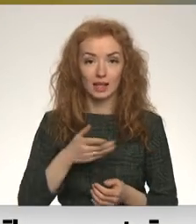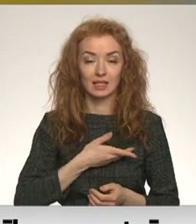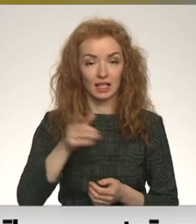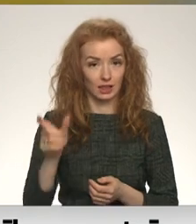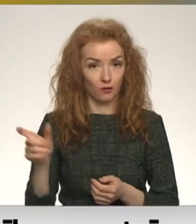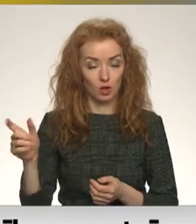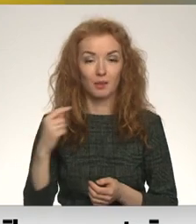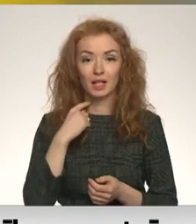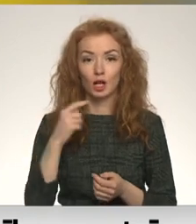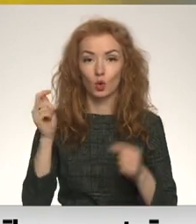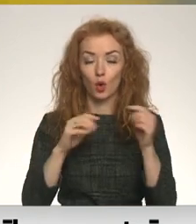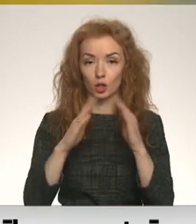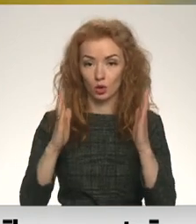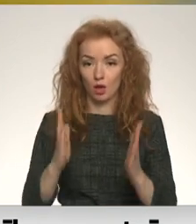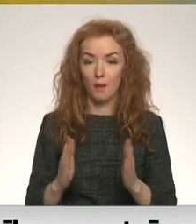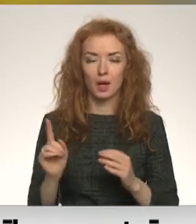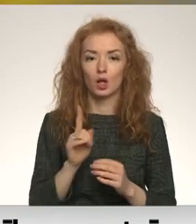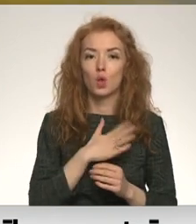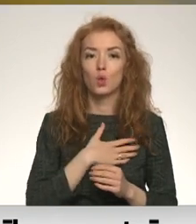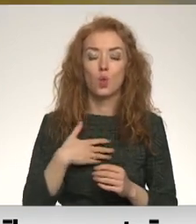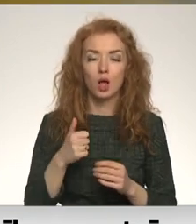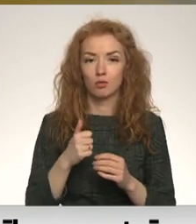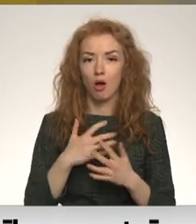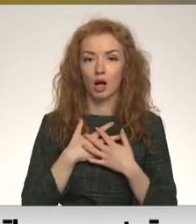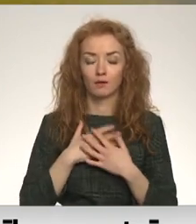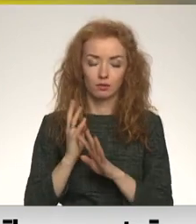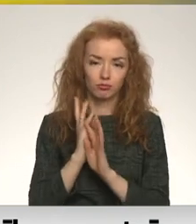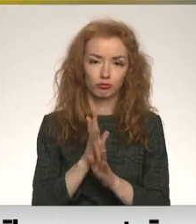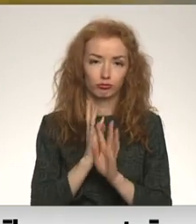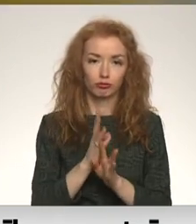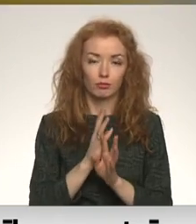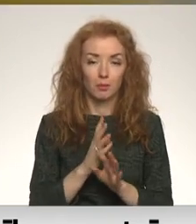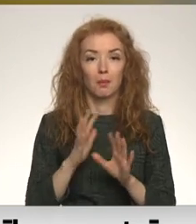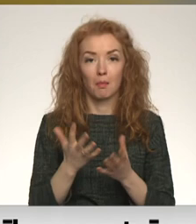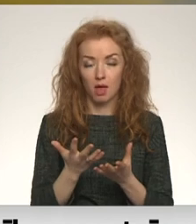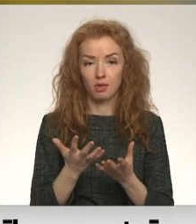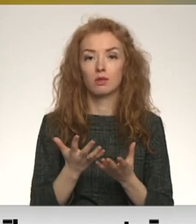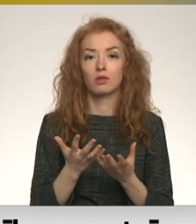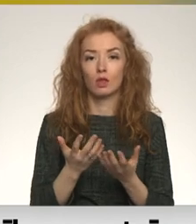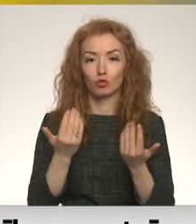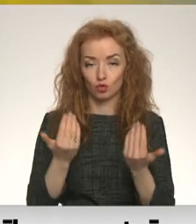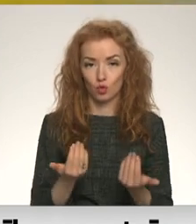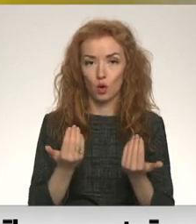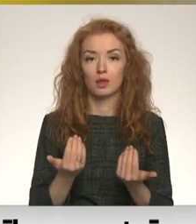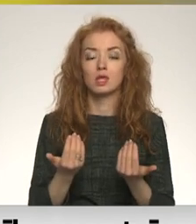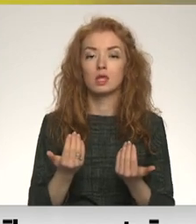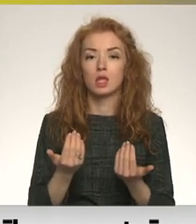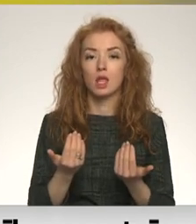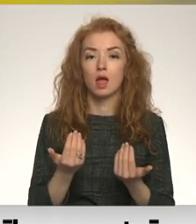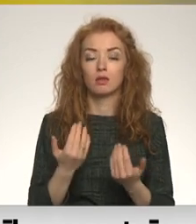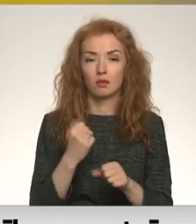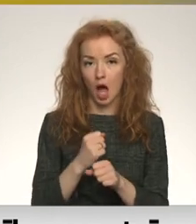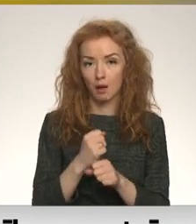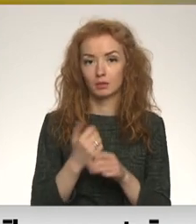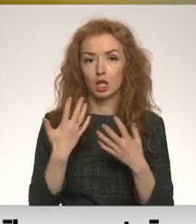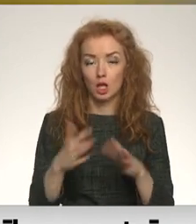Rīgas kongresnamā ir intensīva cilvēku plūsma, tad šodien ņemt vērā iepriekšējo dienu pieredze un vajadzības, un darbs jau